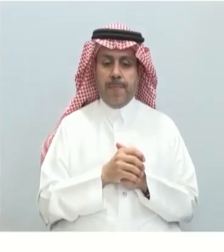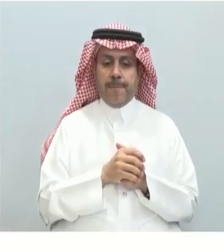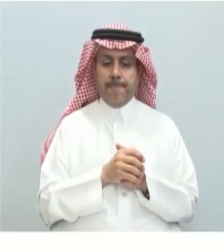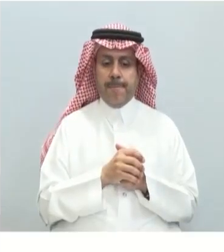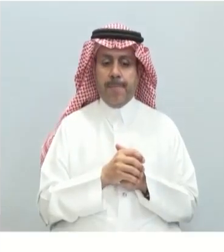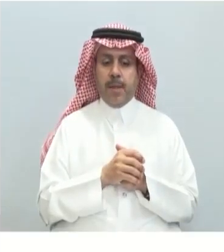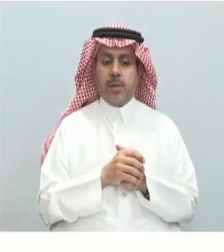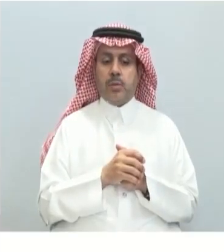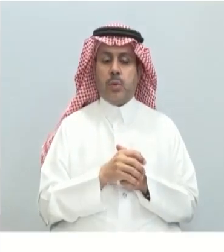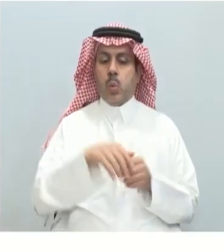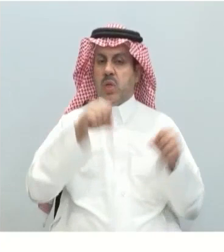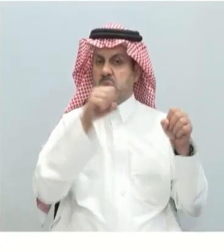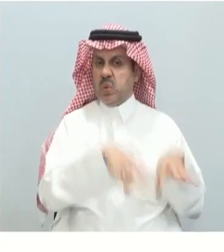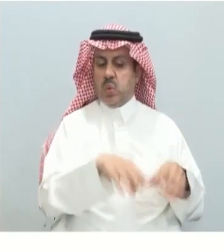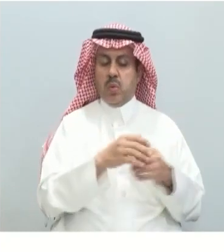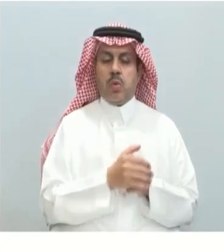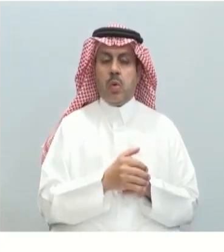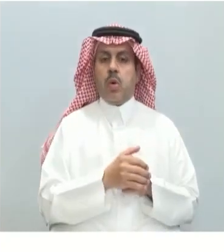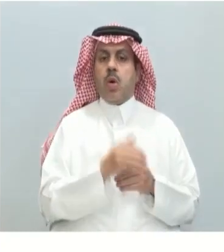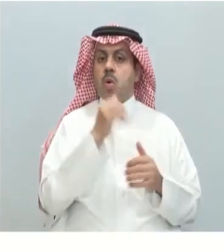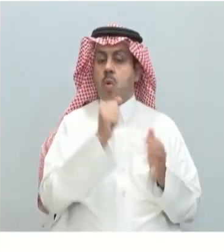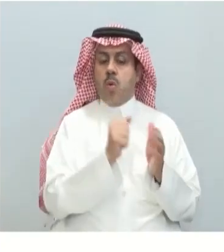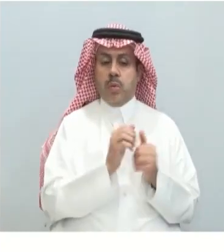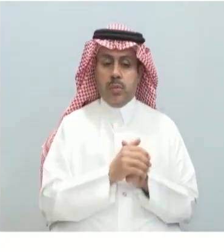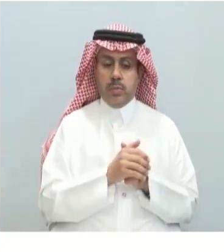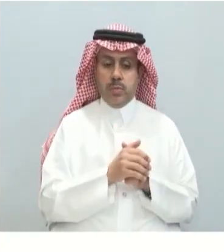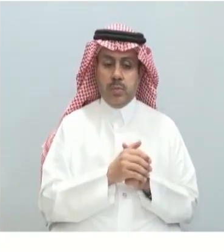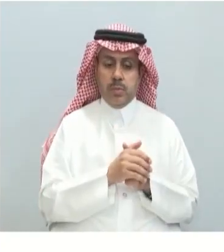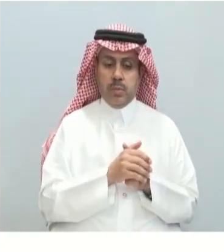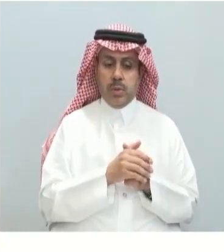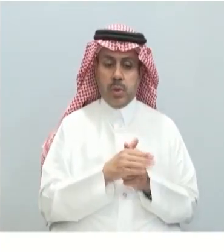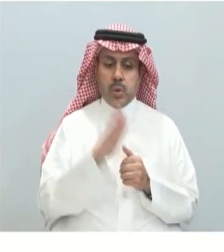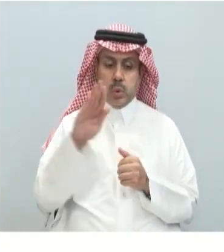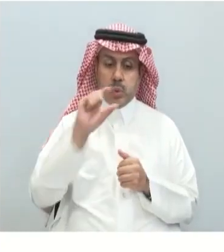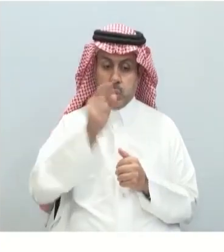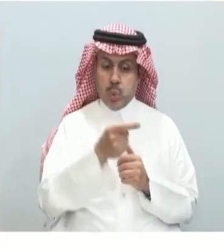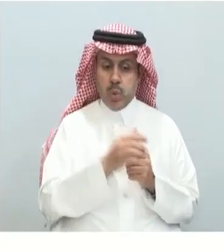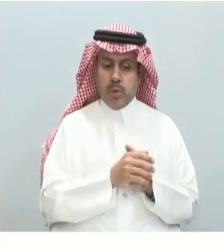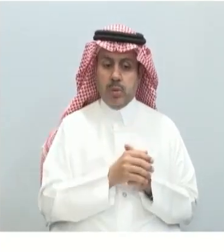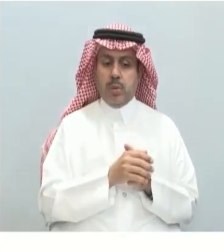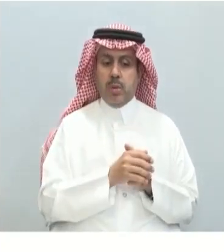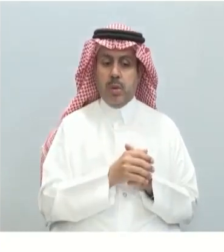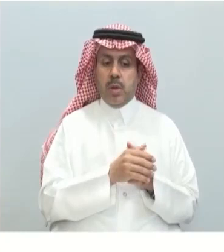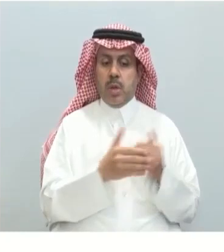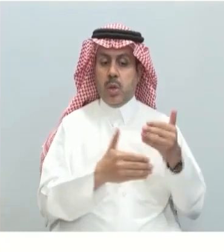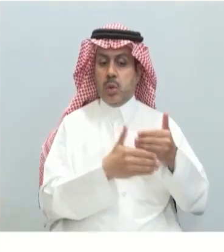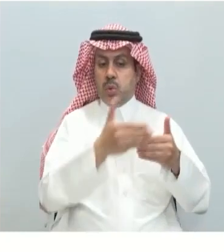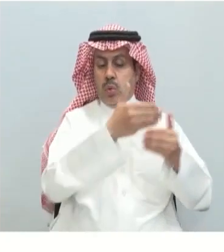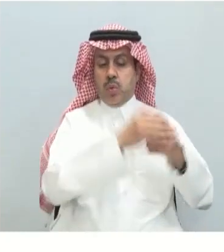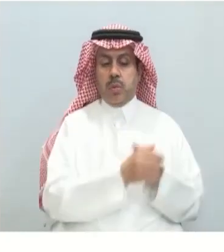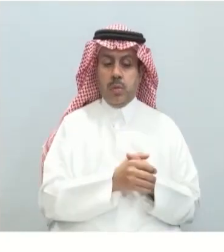وهو السو او اماكن مرتفعه فيه اذا الاعراف جمع عرف وهي كما